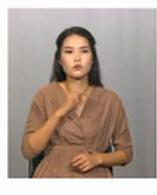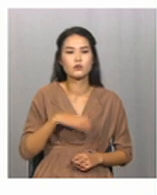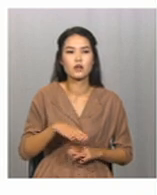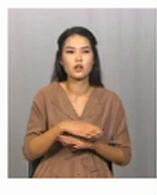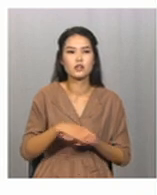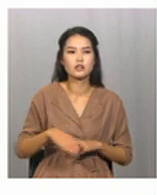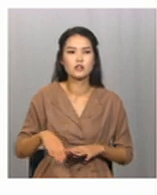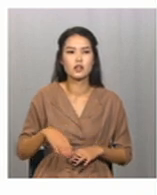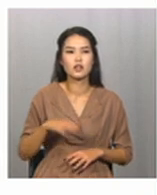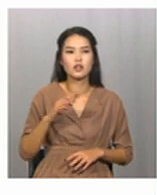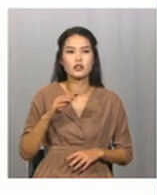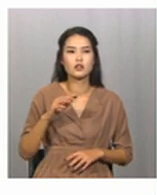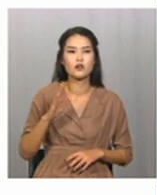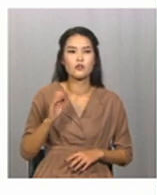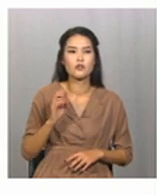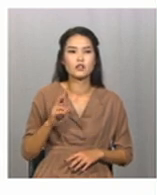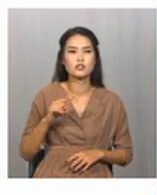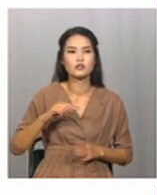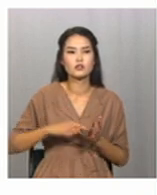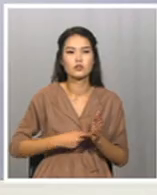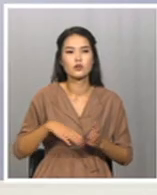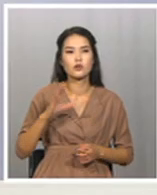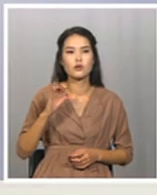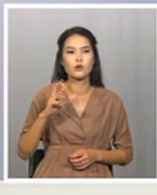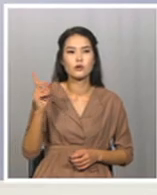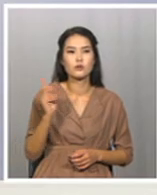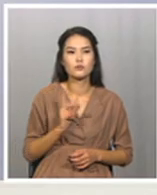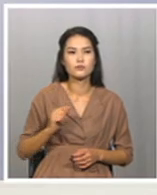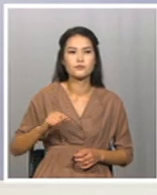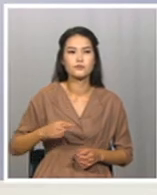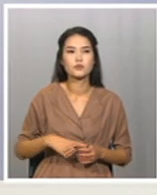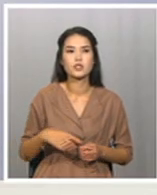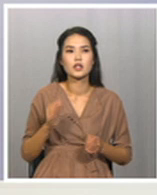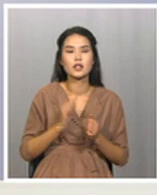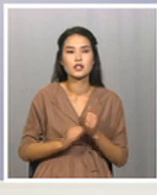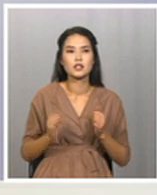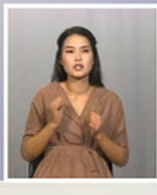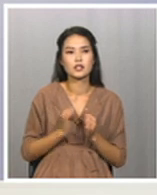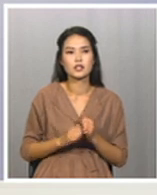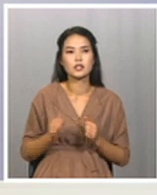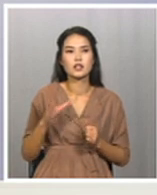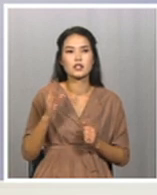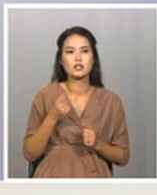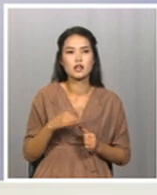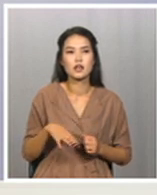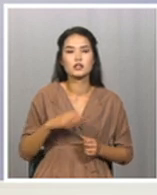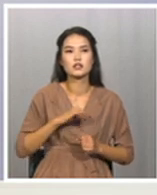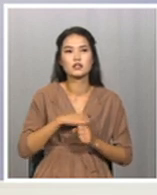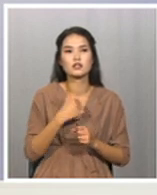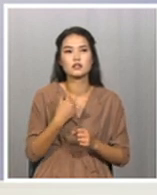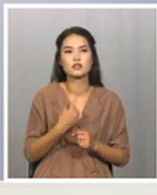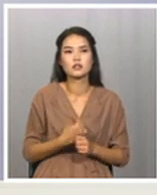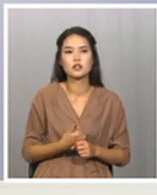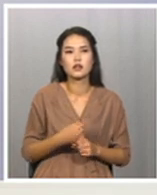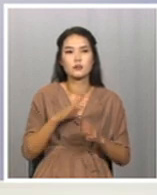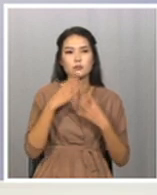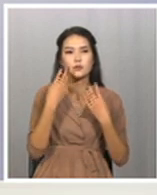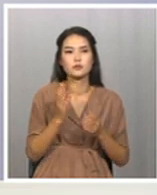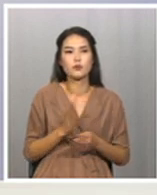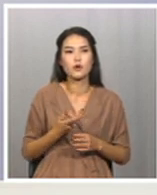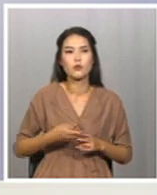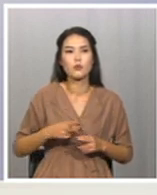конструкторының адресі wix.com. Кез келген сайттың негізгі беті болады. Ол әрбір